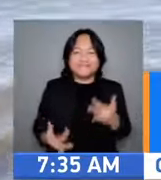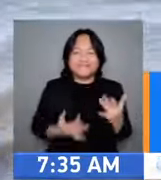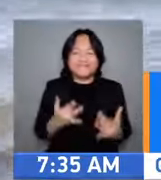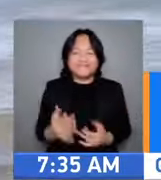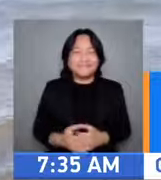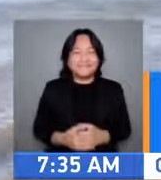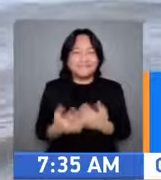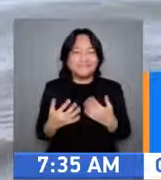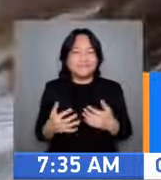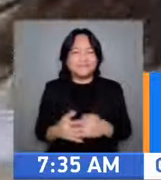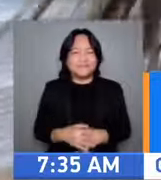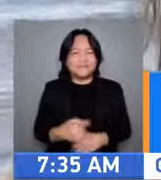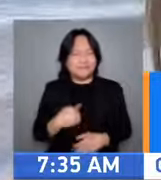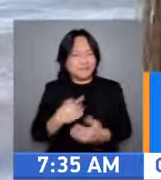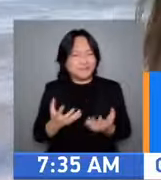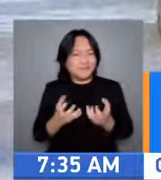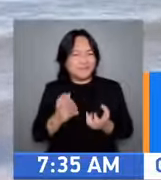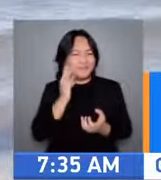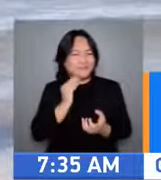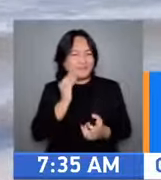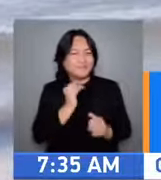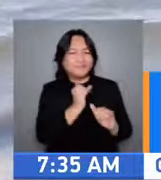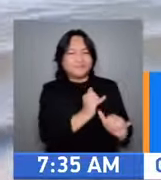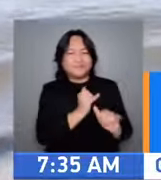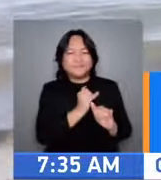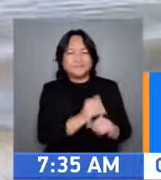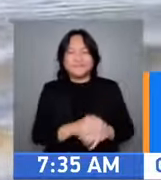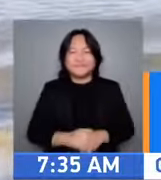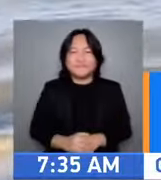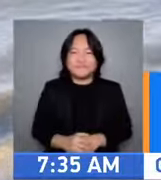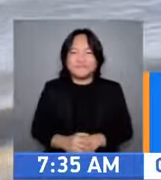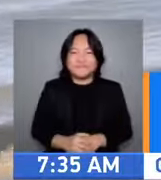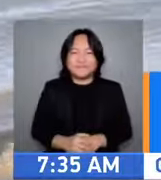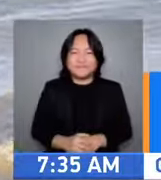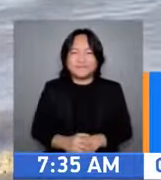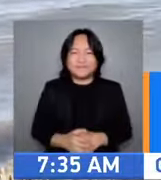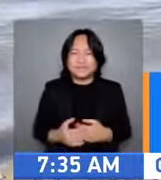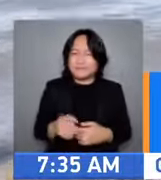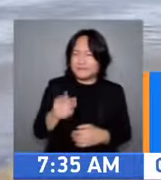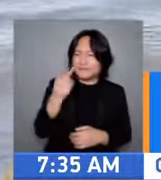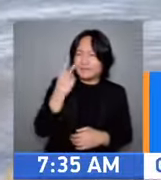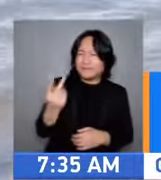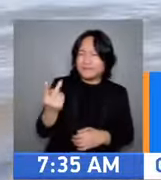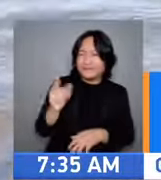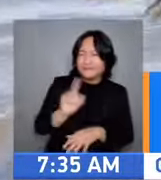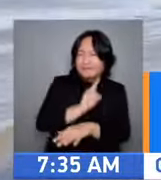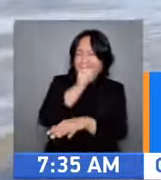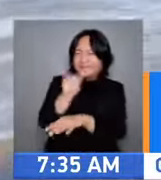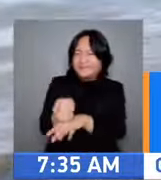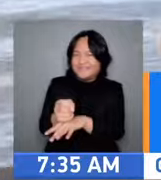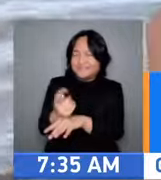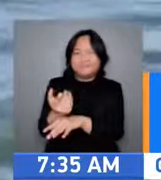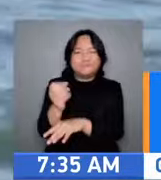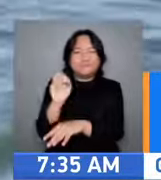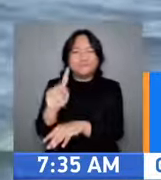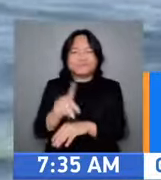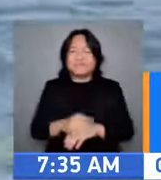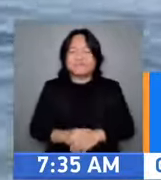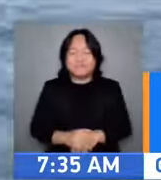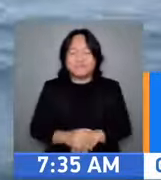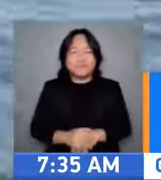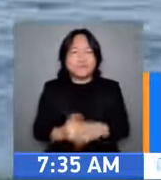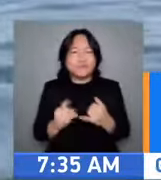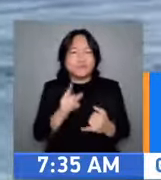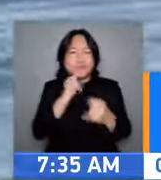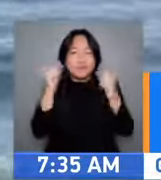ko din ma-experience yun. Ayan, bumagsak ata. Okay. Actually, medyo masakit ata siya mga